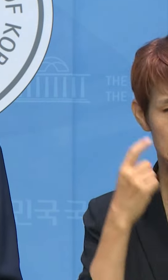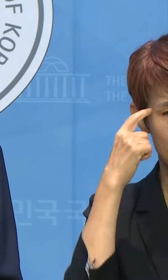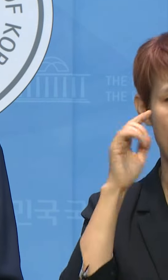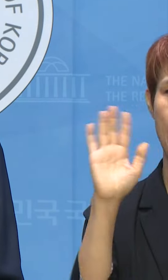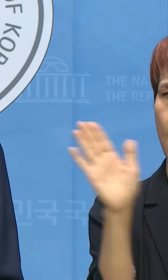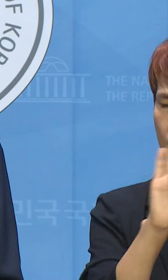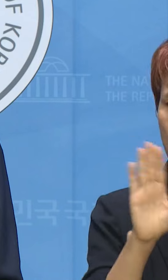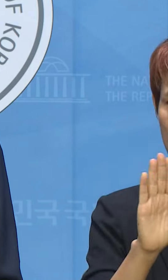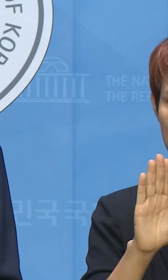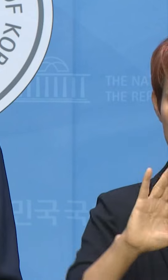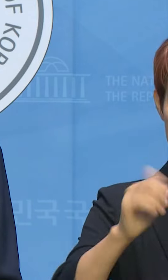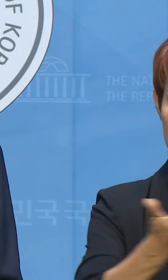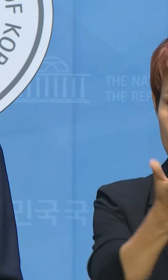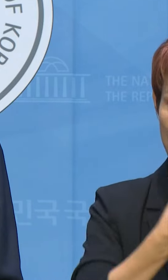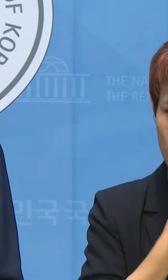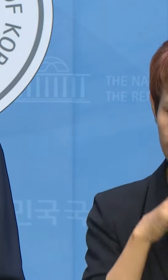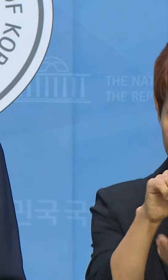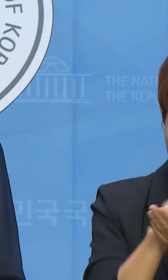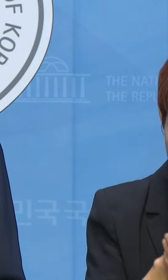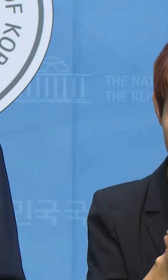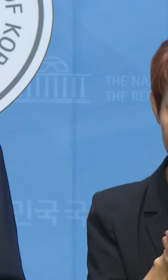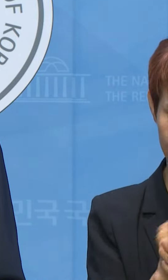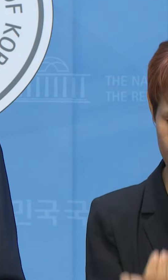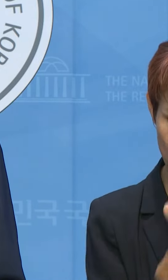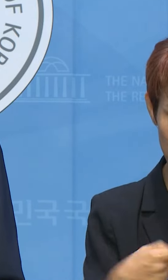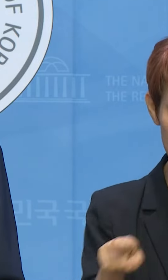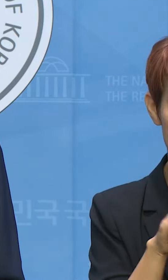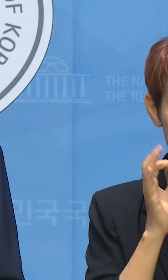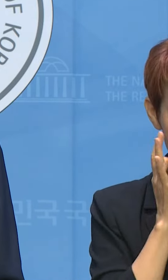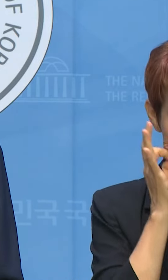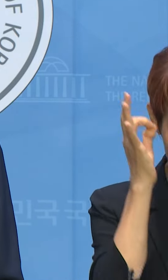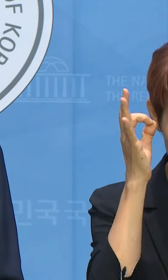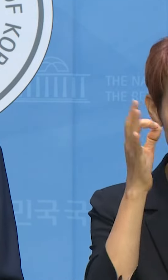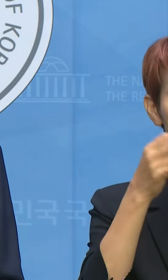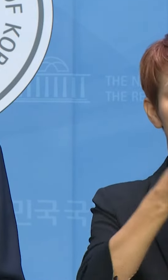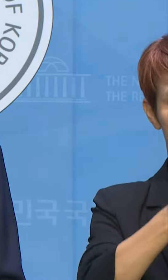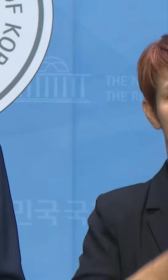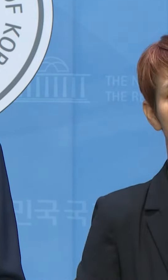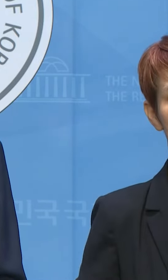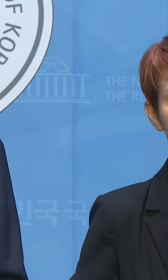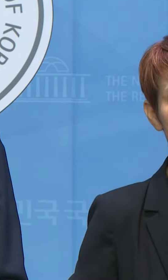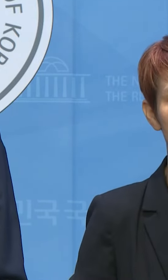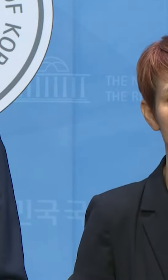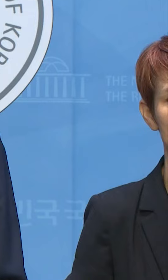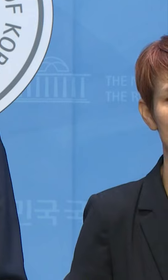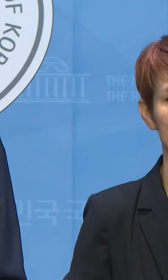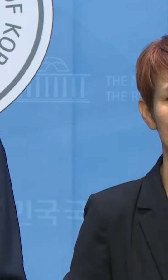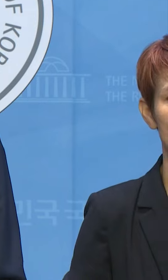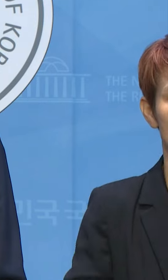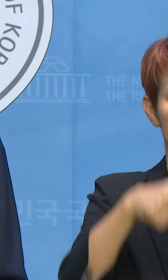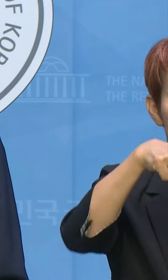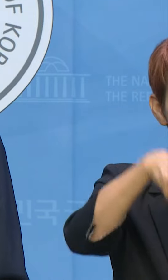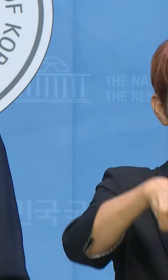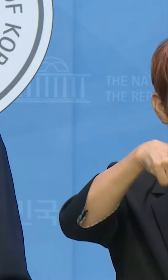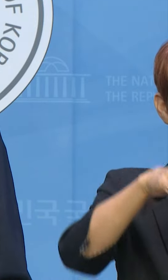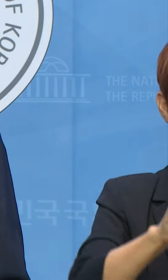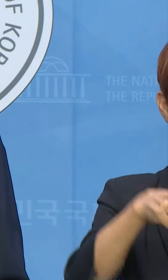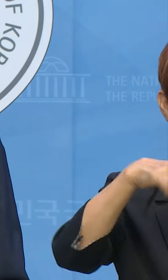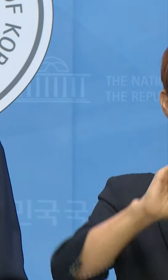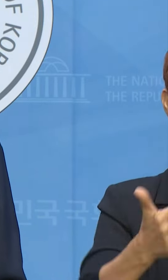지 국민의 뜻을 이뤄내는데 온몸을 치겠습니다 궁진